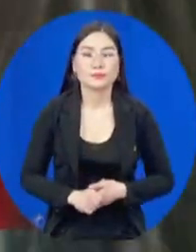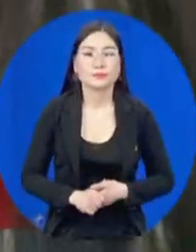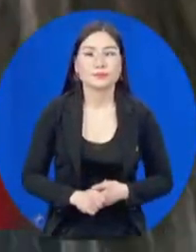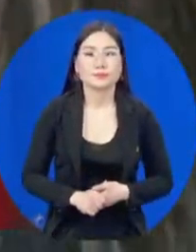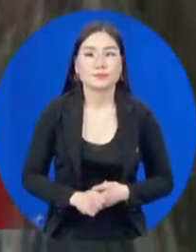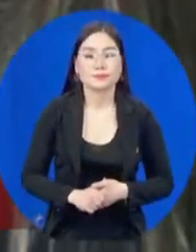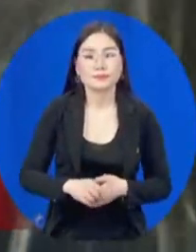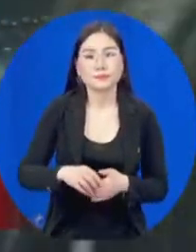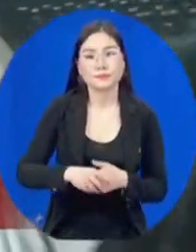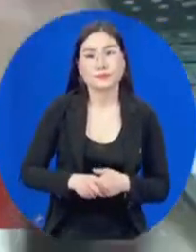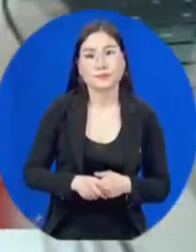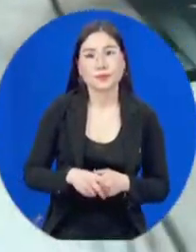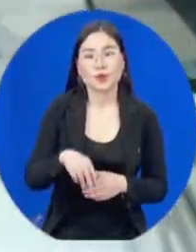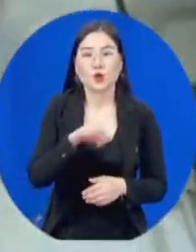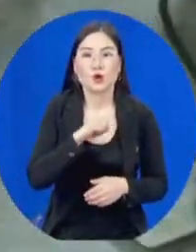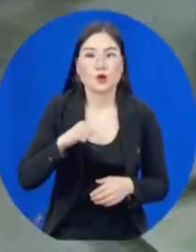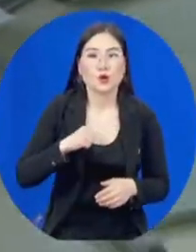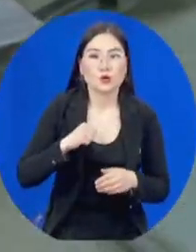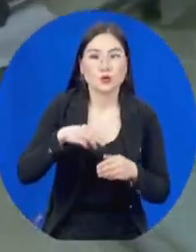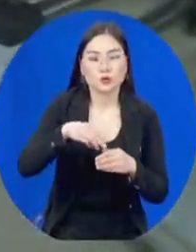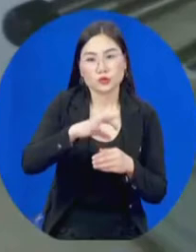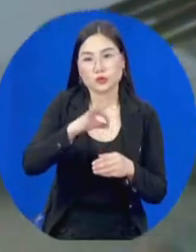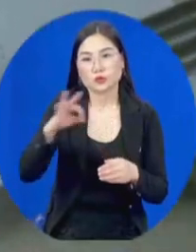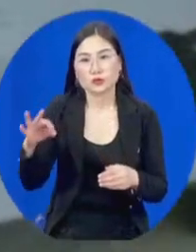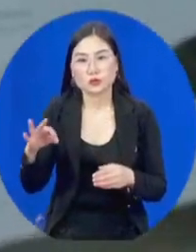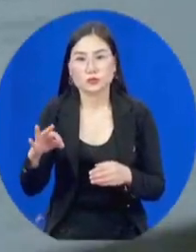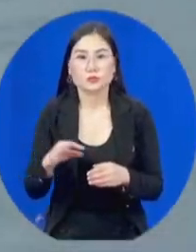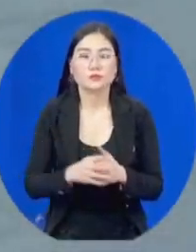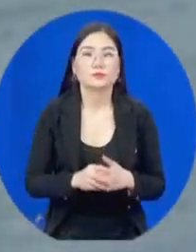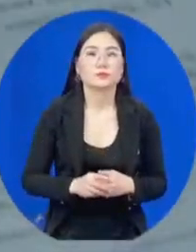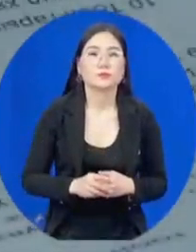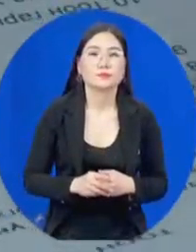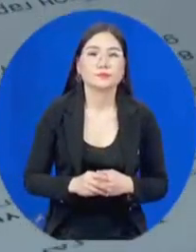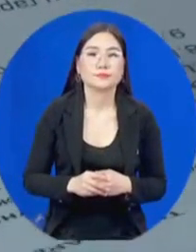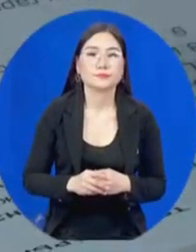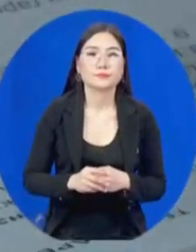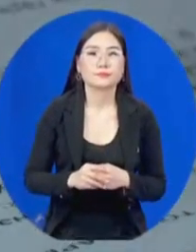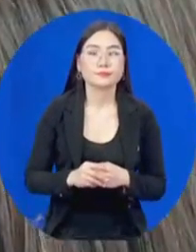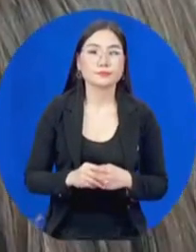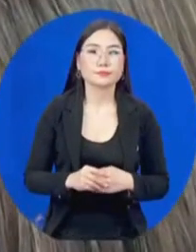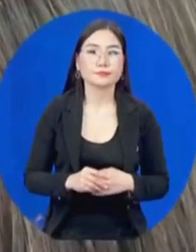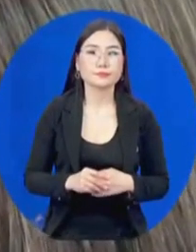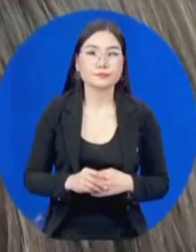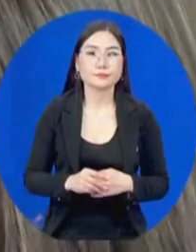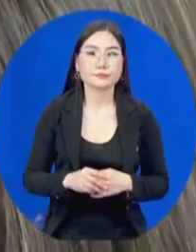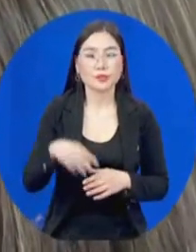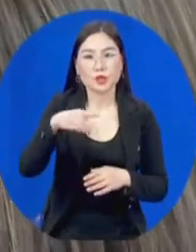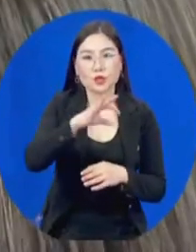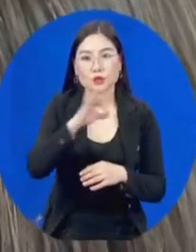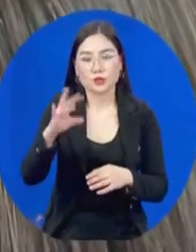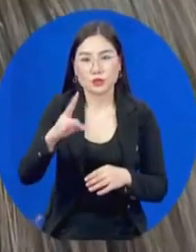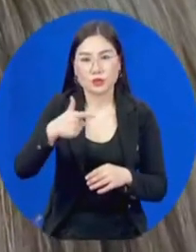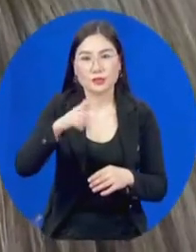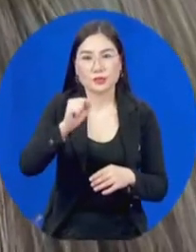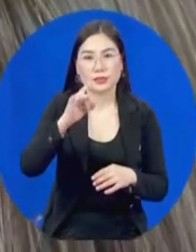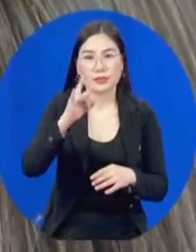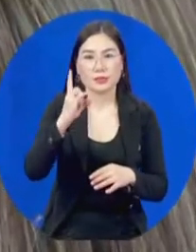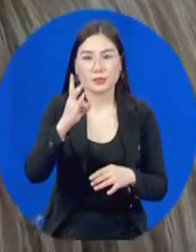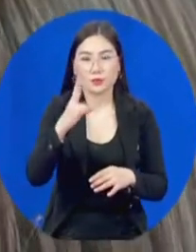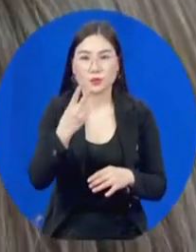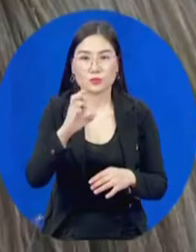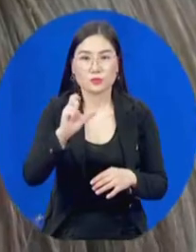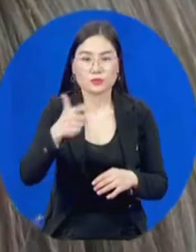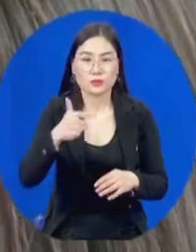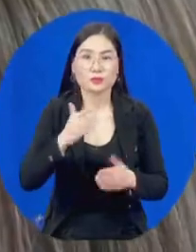мартвал хүсэлт гарган шинээр сэргийлгэх боломжтой цифрийг тоон гарын үсэг гэж нэрлэж байгаа юм а. За ингэснээр цахим баримтчгийг